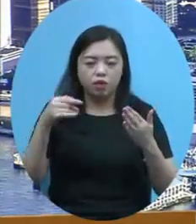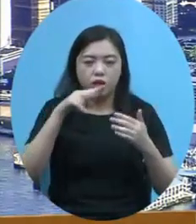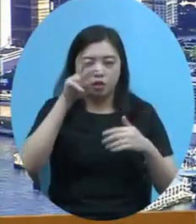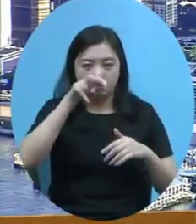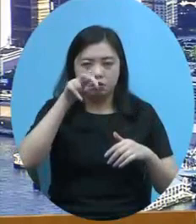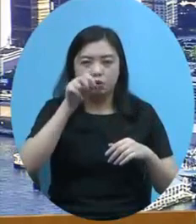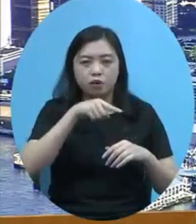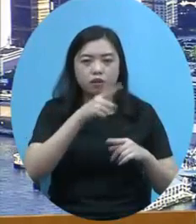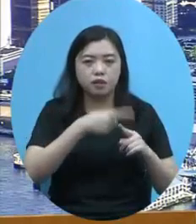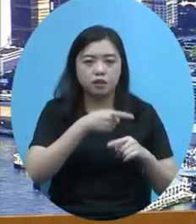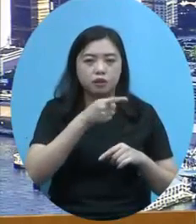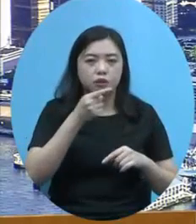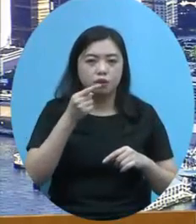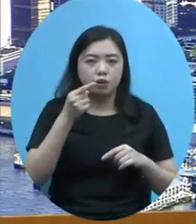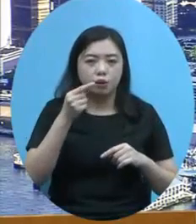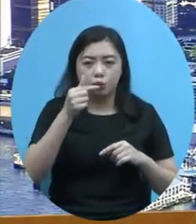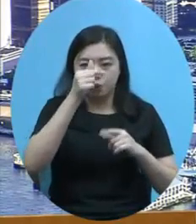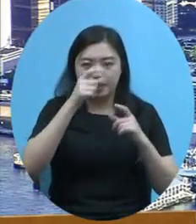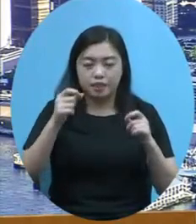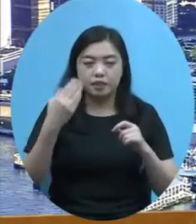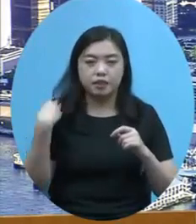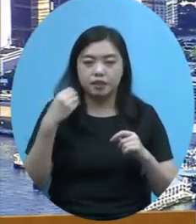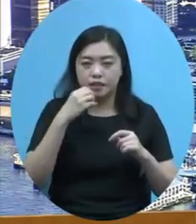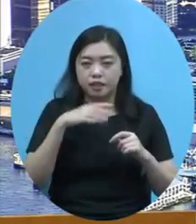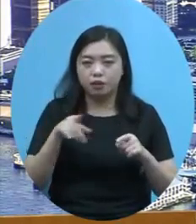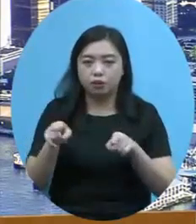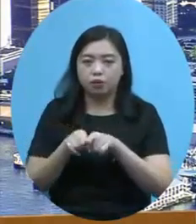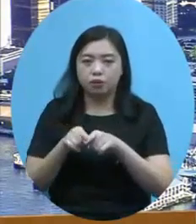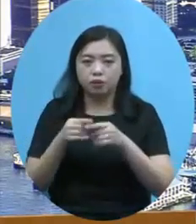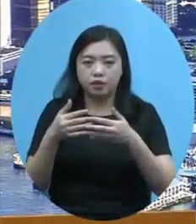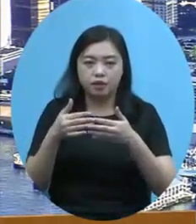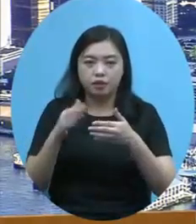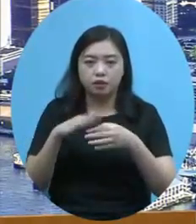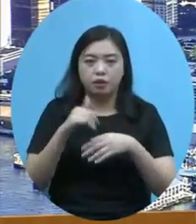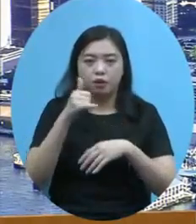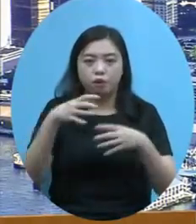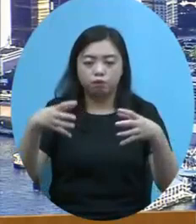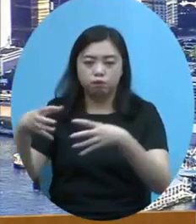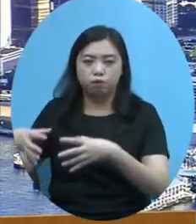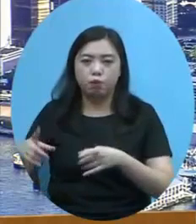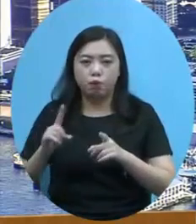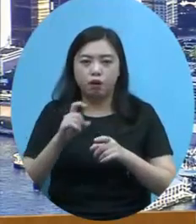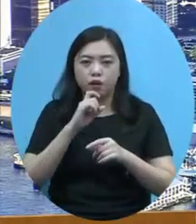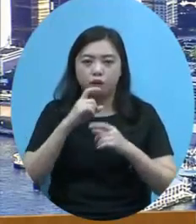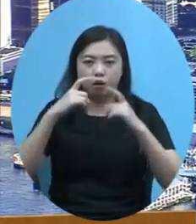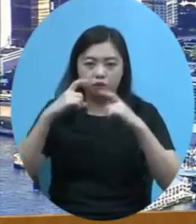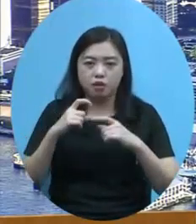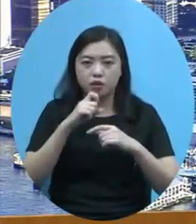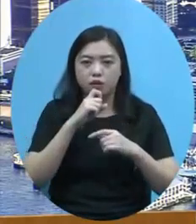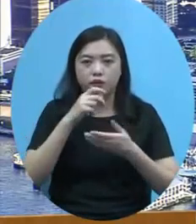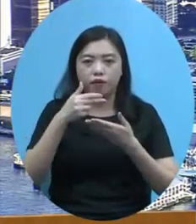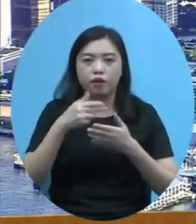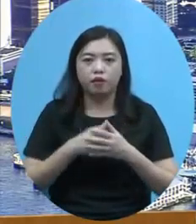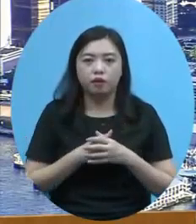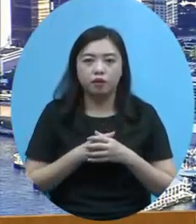明該名嘅護士咧曾經同其他同事咧係出席聚會，同埋亦都有除低口罩用膳